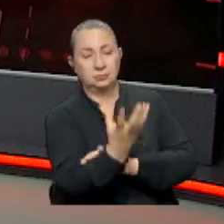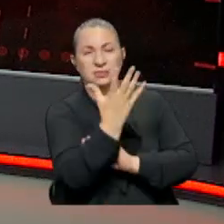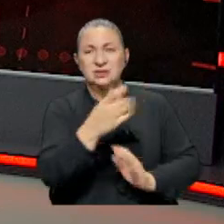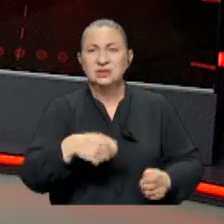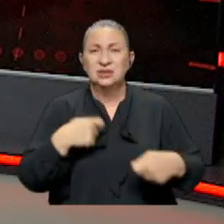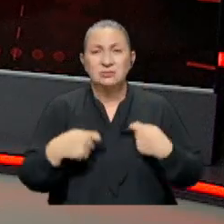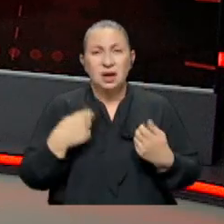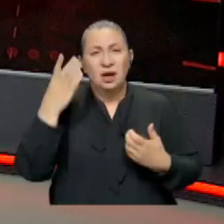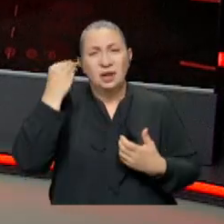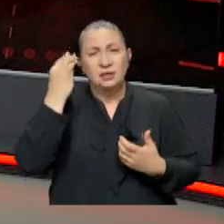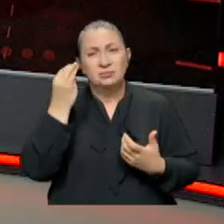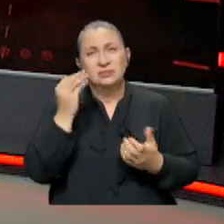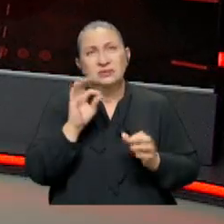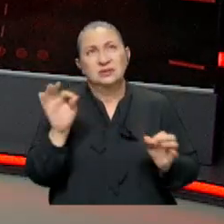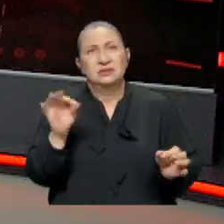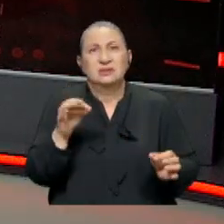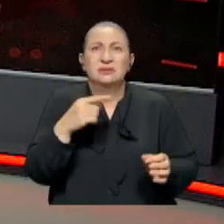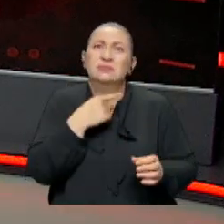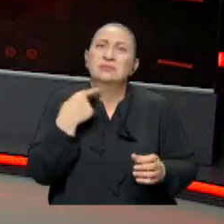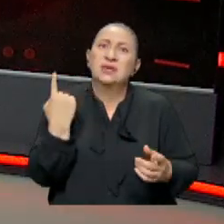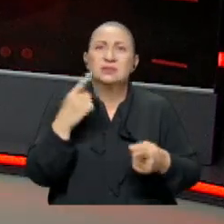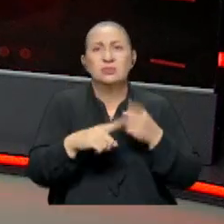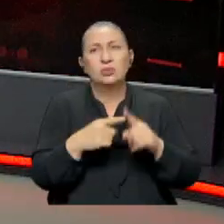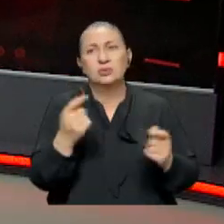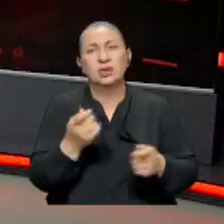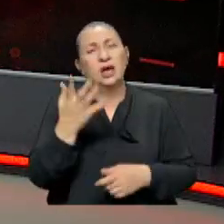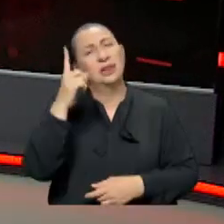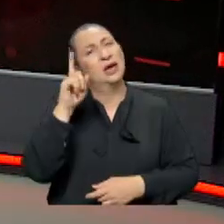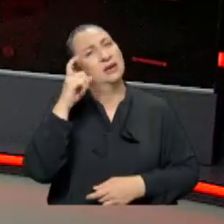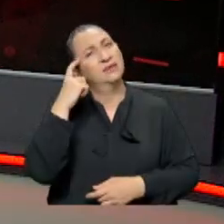absürt, anlamsız, imkansız politikalar peşinde koşalım. Allah akıl fikir versin diyelim.